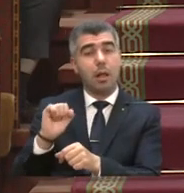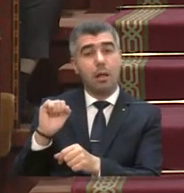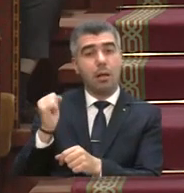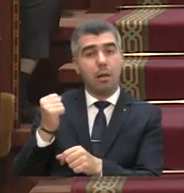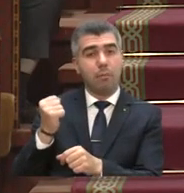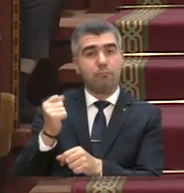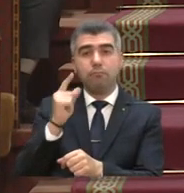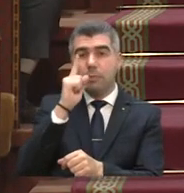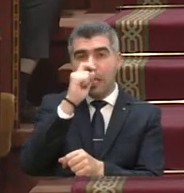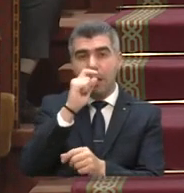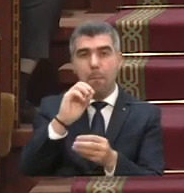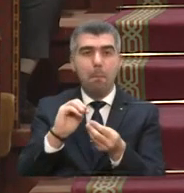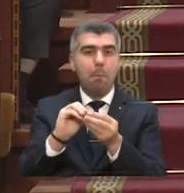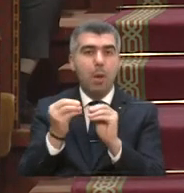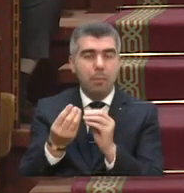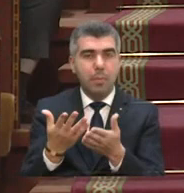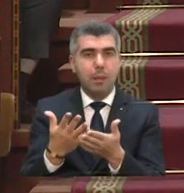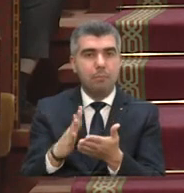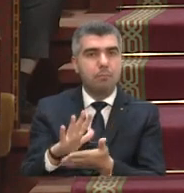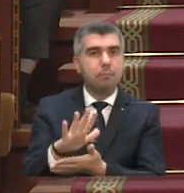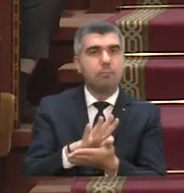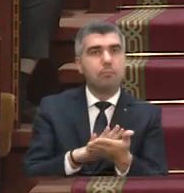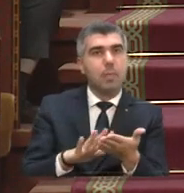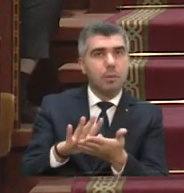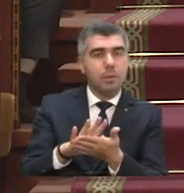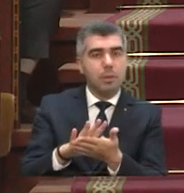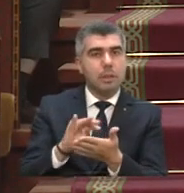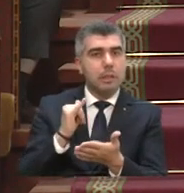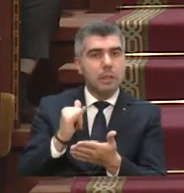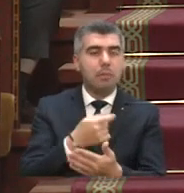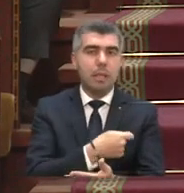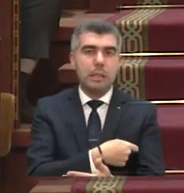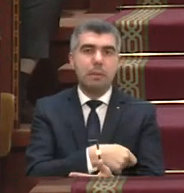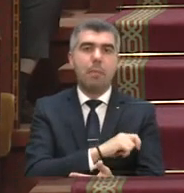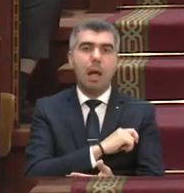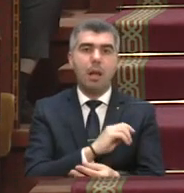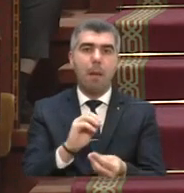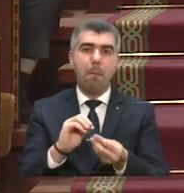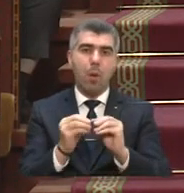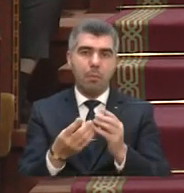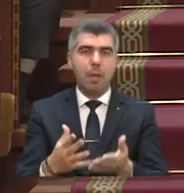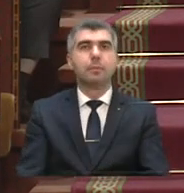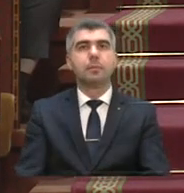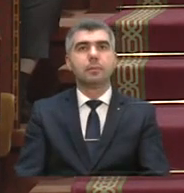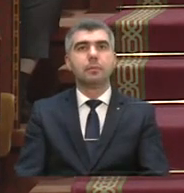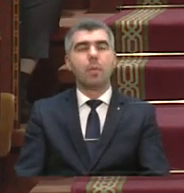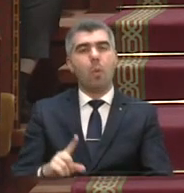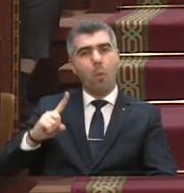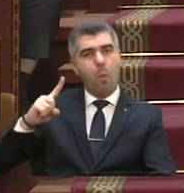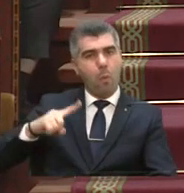في هذه الإكراهات في المخالفات مع الدولة الإسبانية. كل يوم